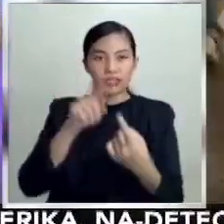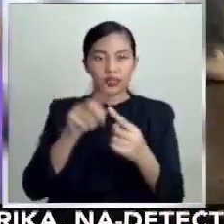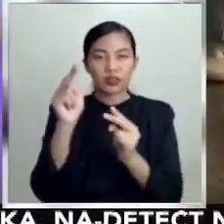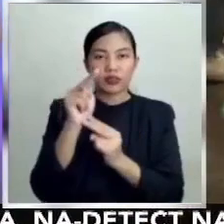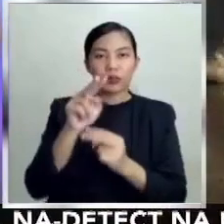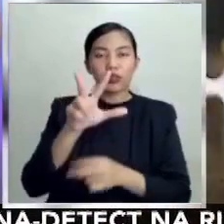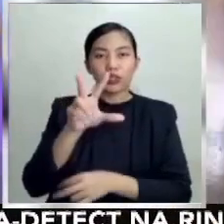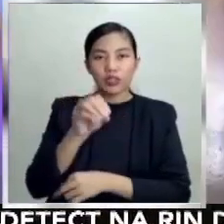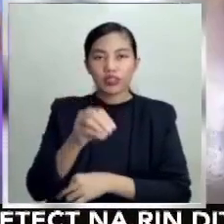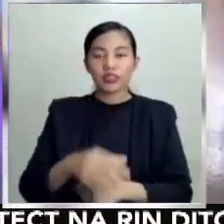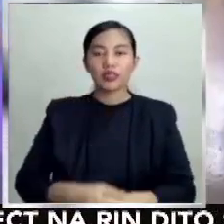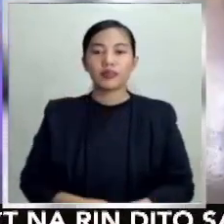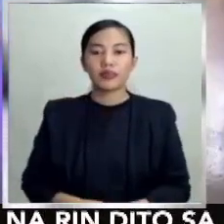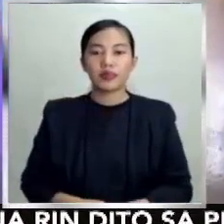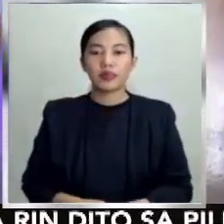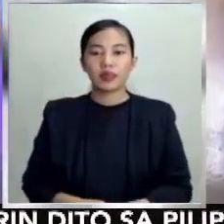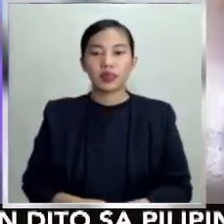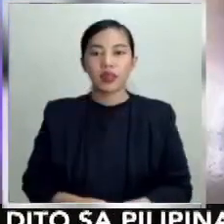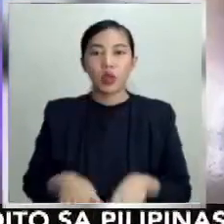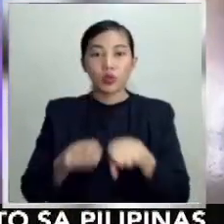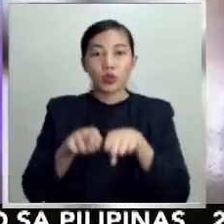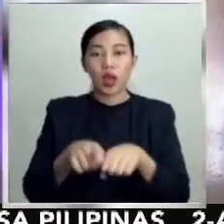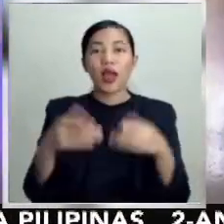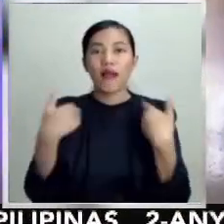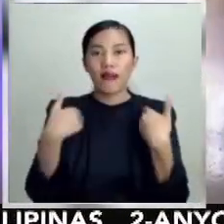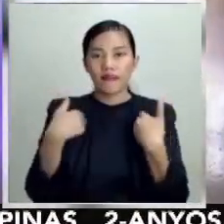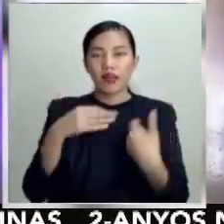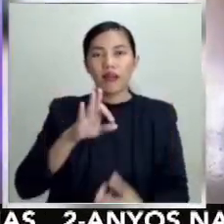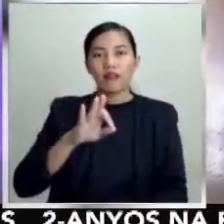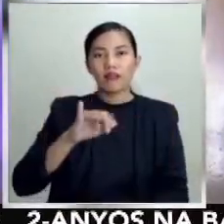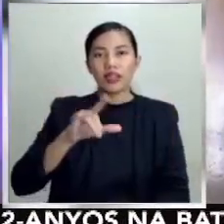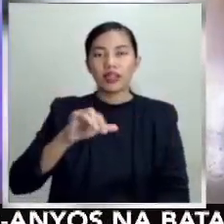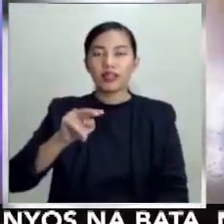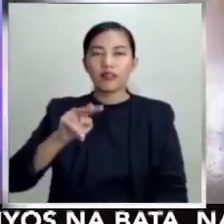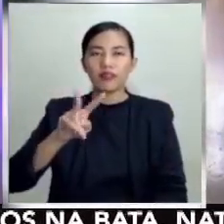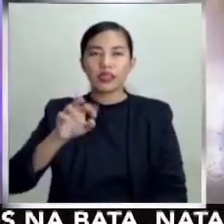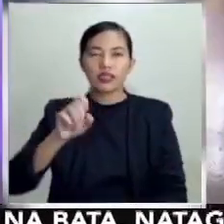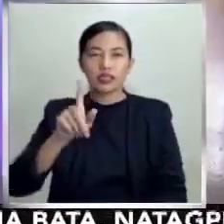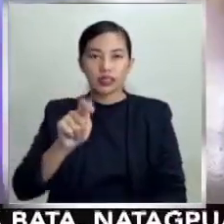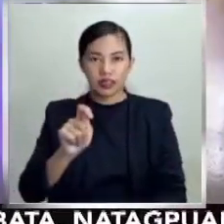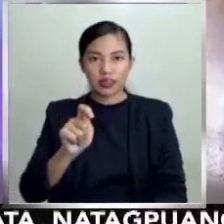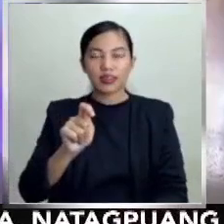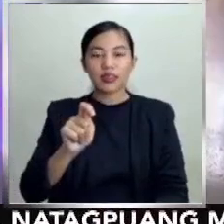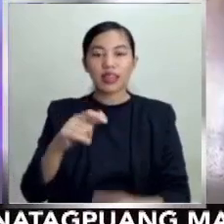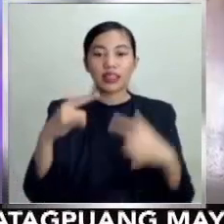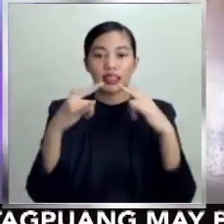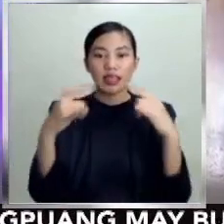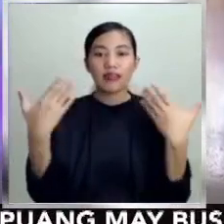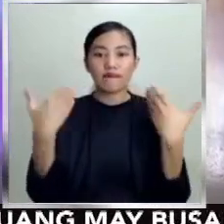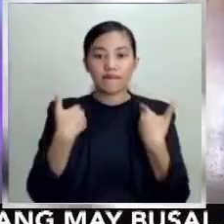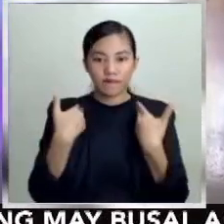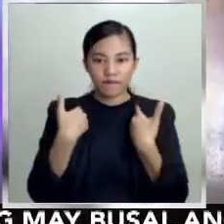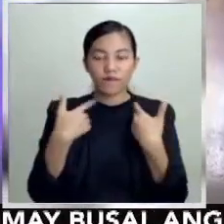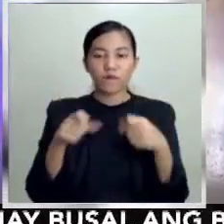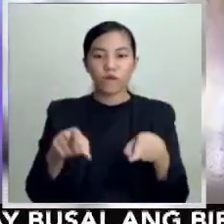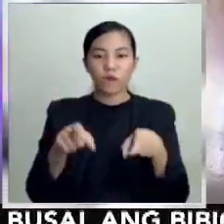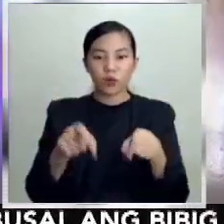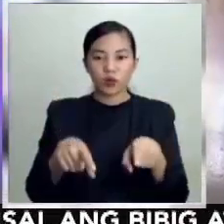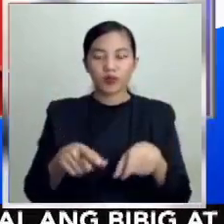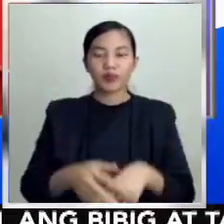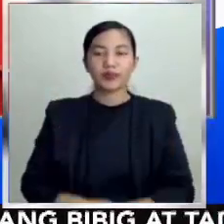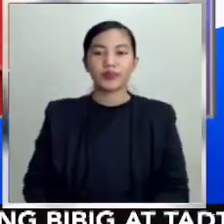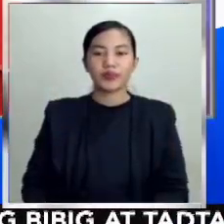sa PhilInvestNet December 16 hanggang 18. Para sa GMA Integrated News, Bernadette Reyes, nakatutok 24